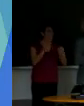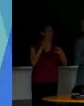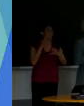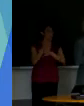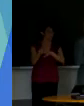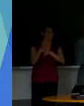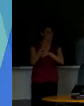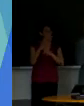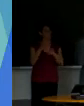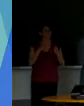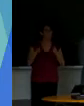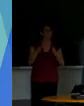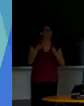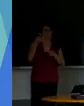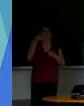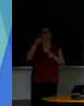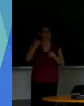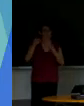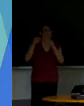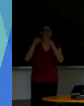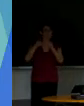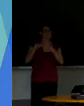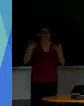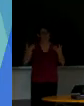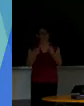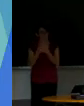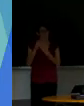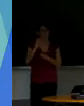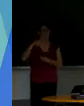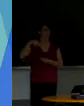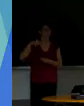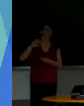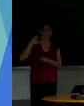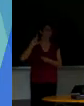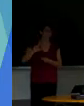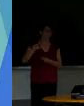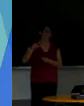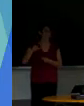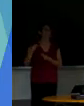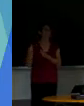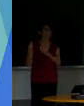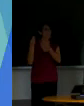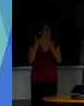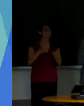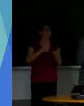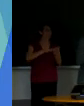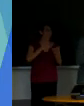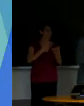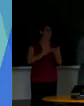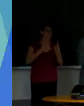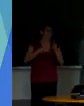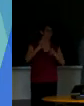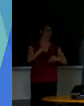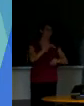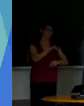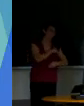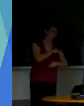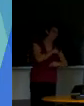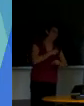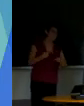un percorso specifico progettato insieme con Enel e che gli fa acquisire una doppia valenza di studenti e